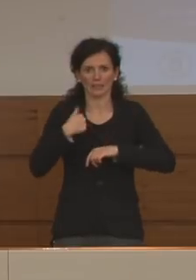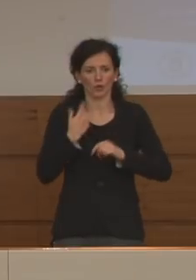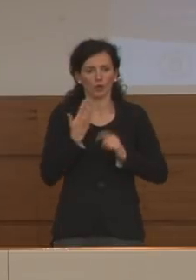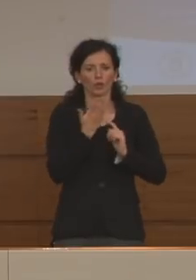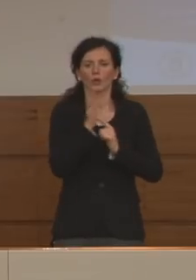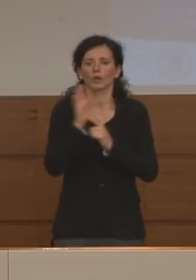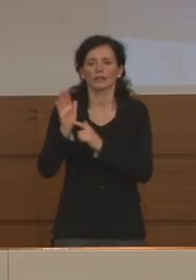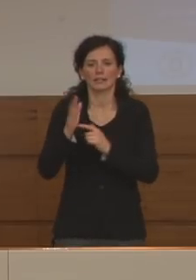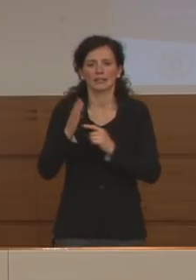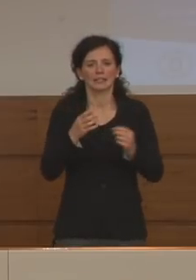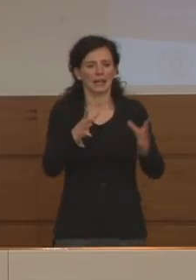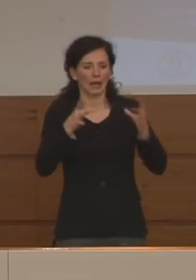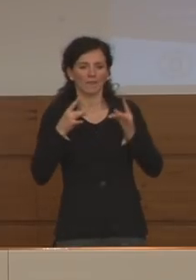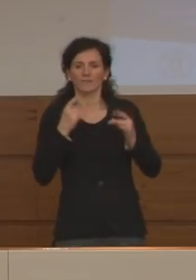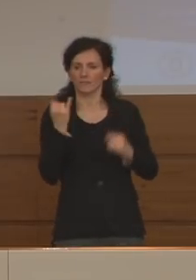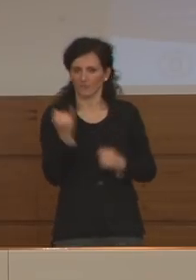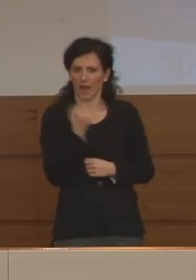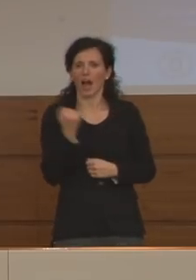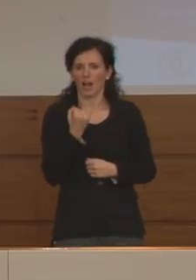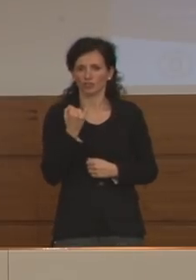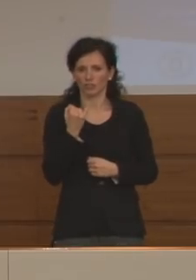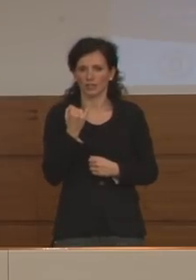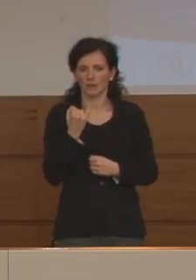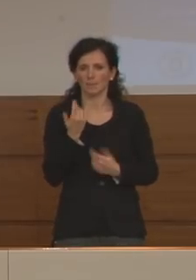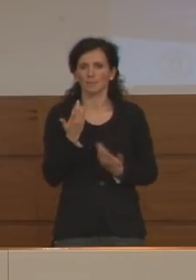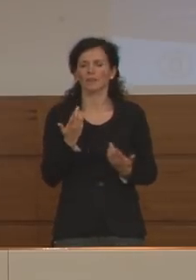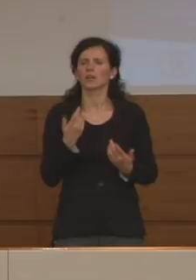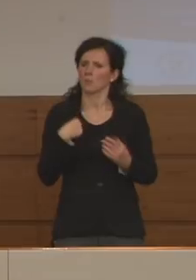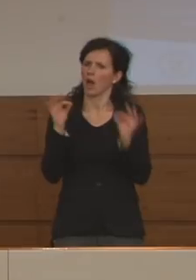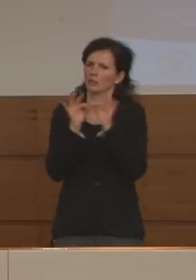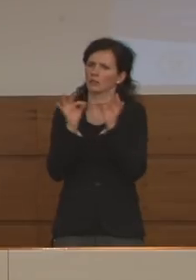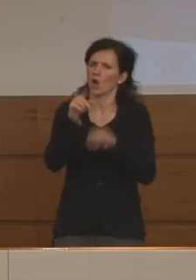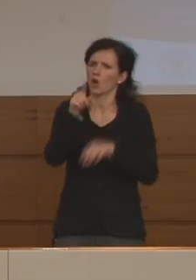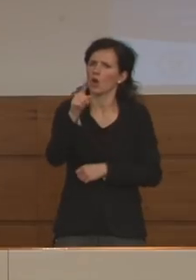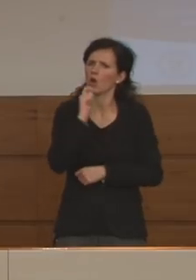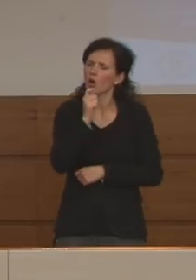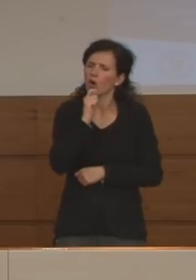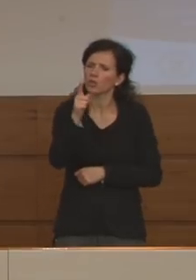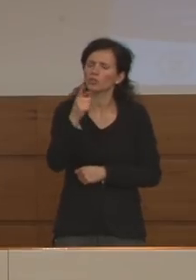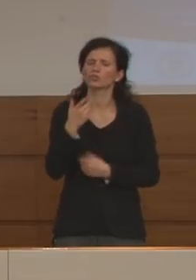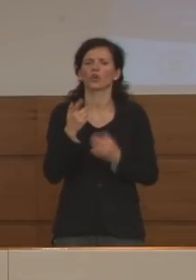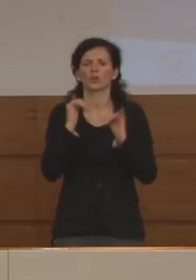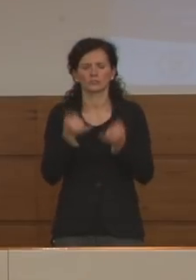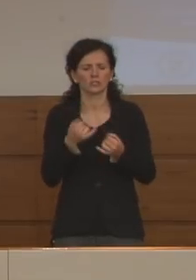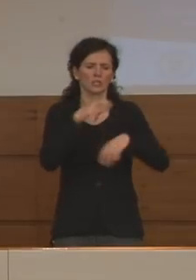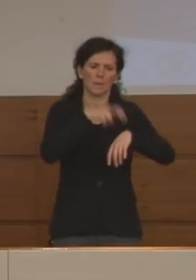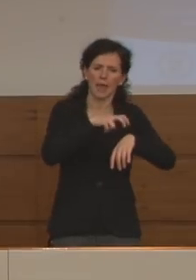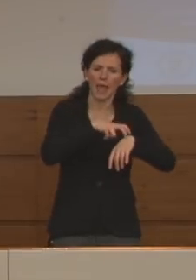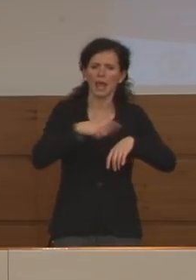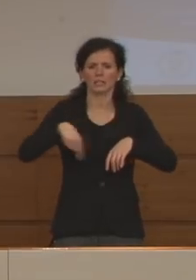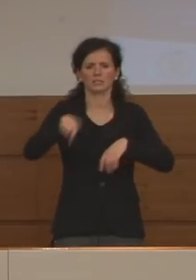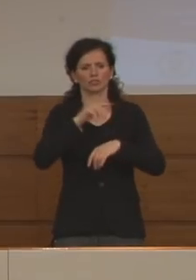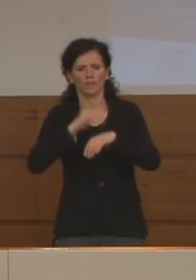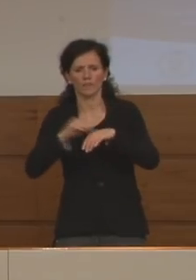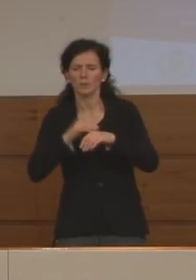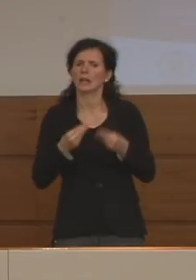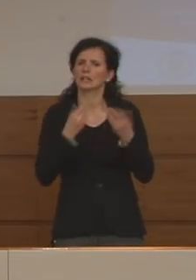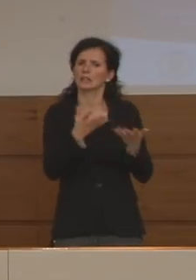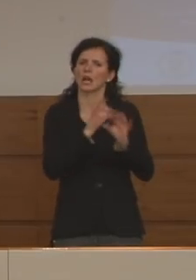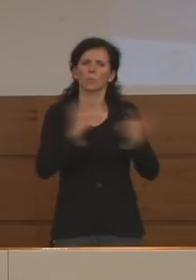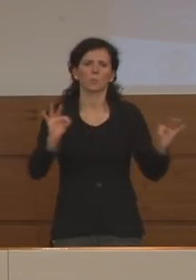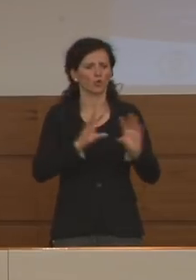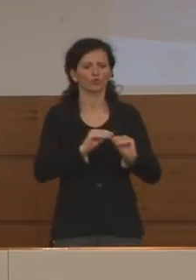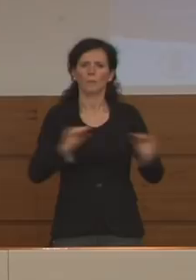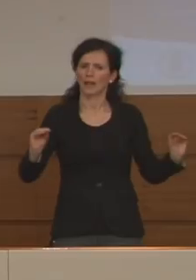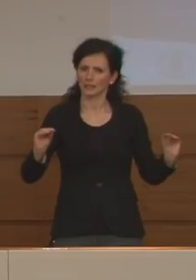professione ma concordo con lei che sia importante fornire i medici e il personale para medico di tutti i dispositivi ma